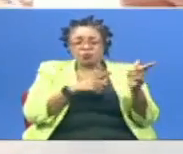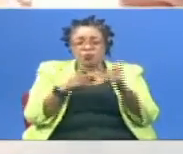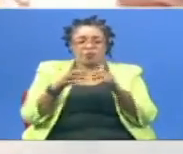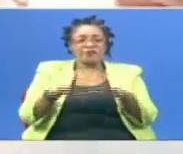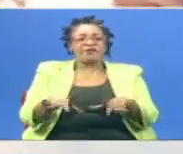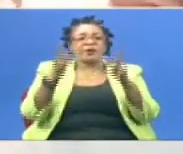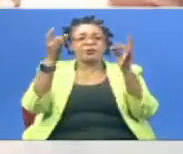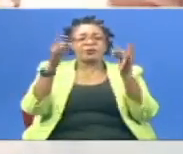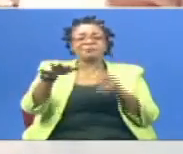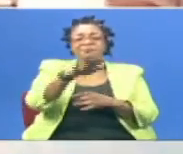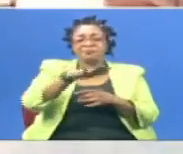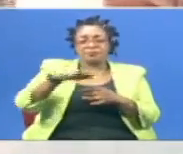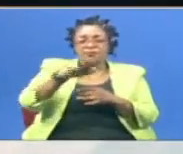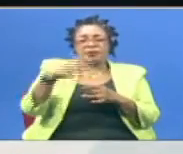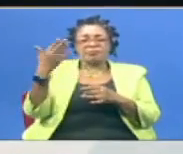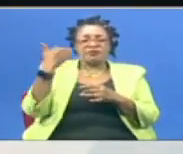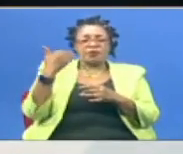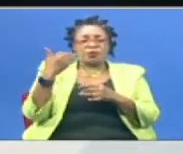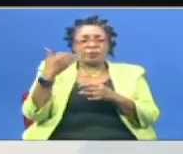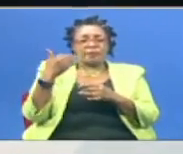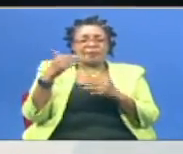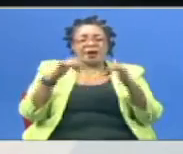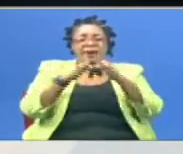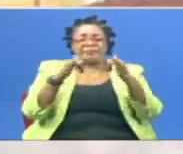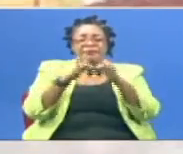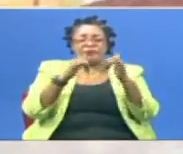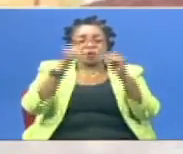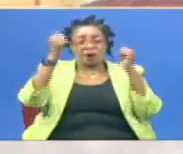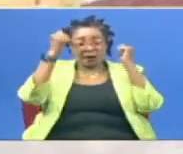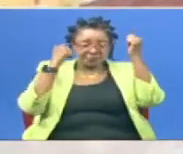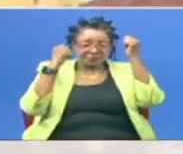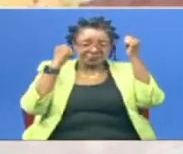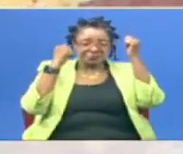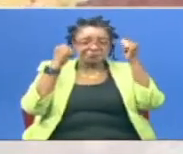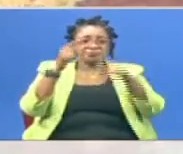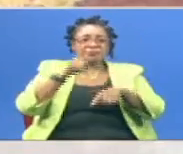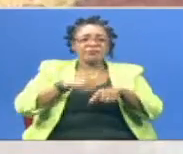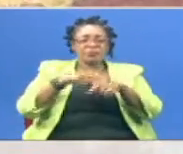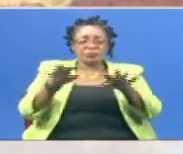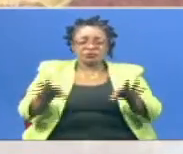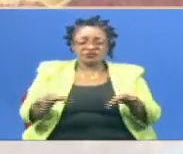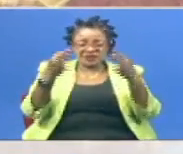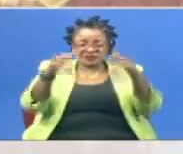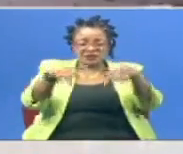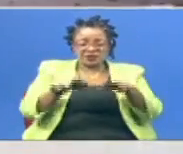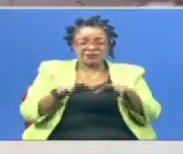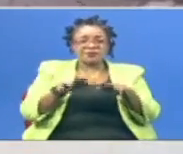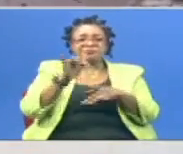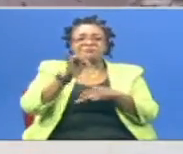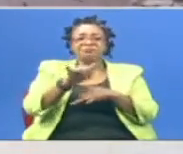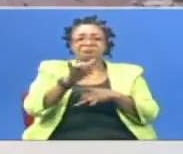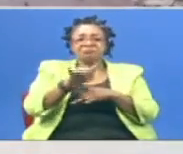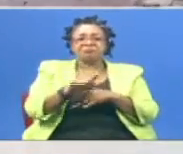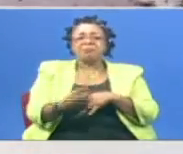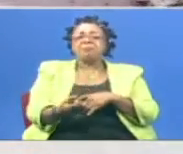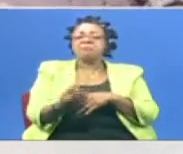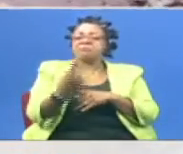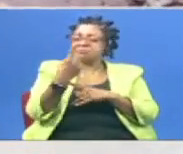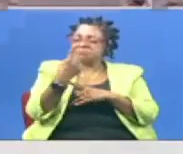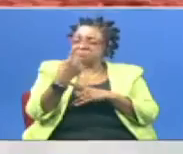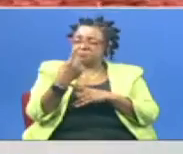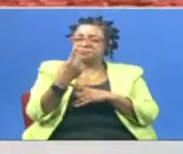kutoka sehemu iliyokuwa kambi ya wanajeshi wa Uingereza. Kugunduliwa kwa makaburi hayo kunategua fumbo la jadi: